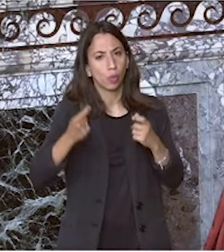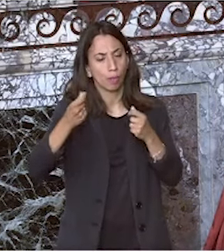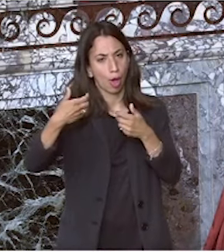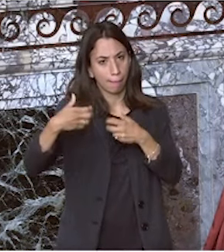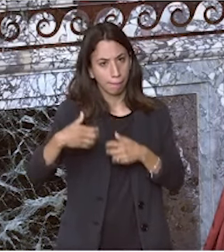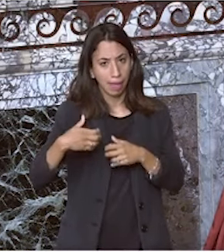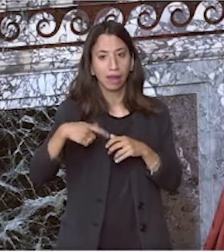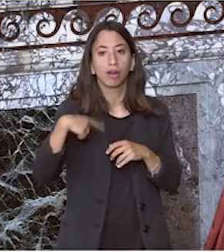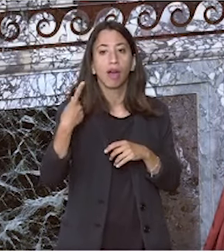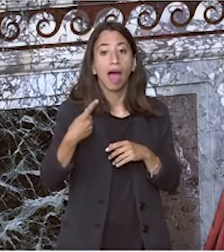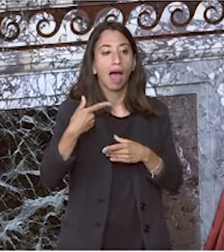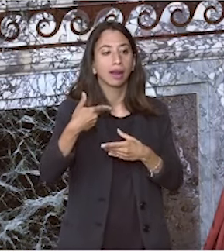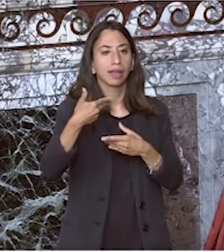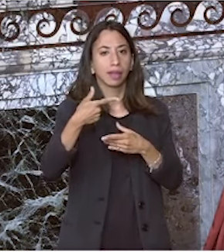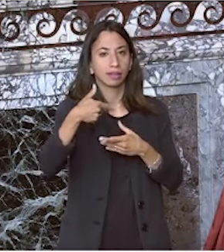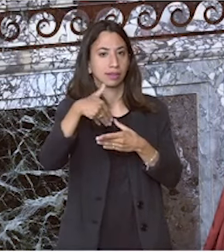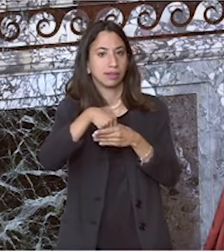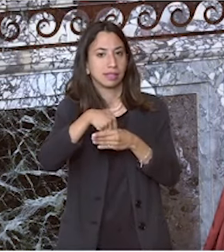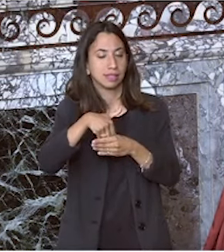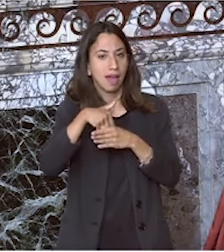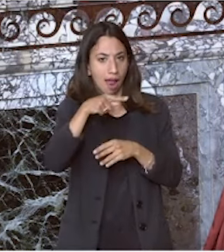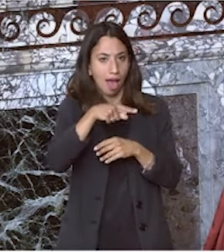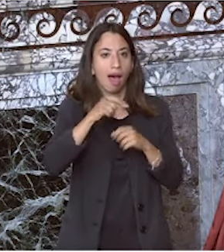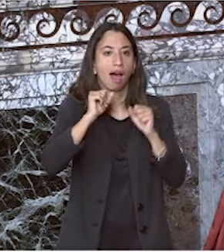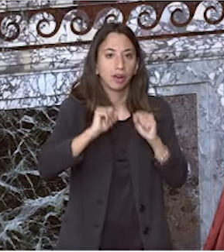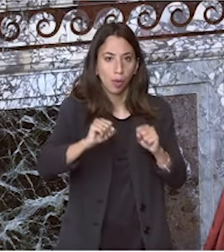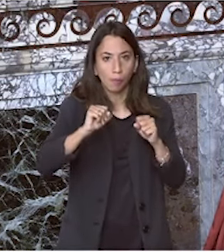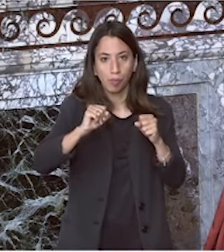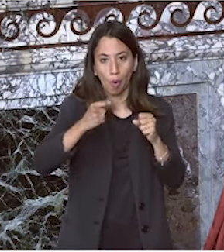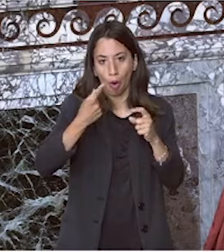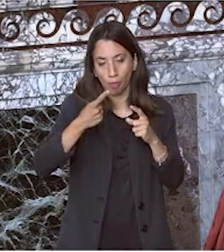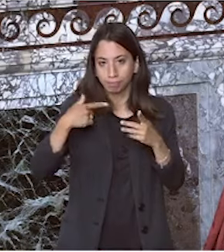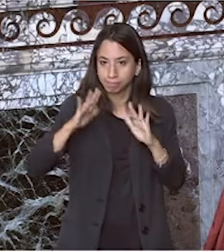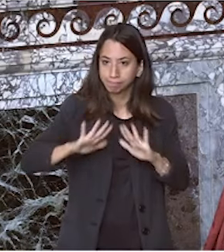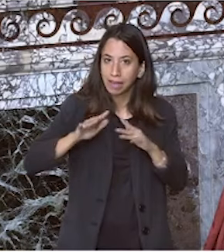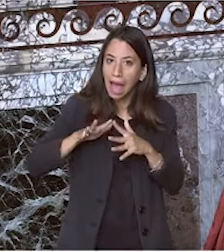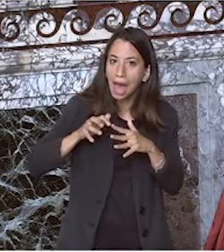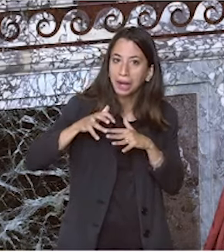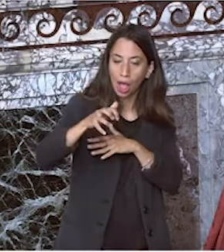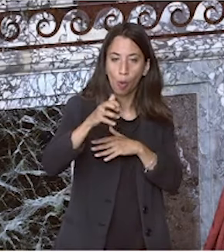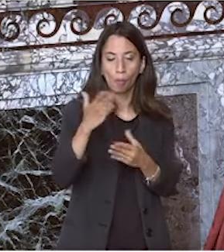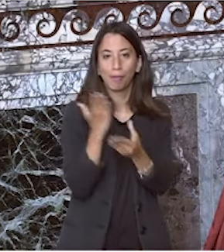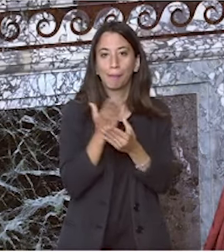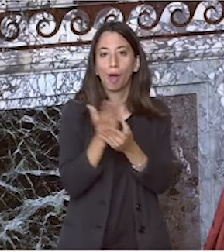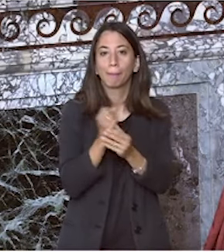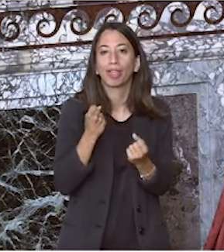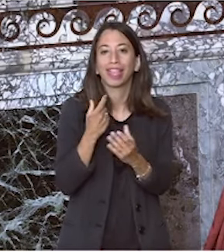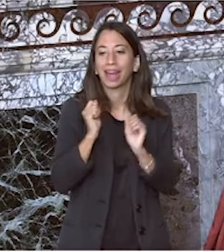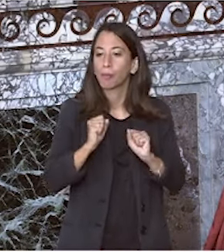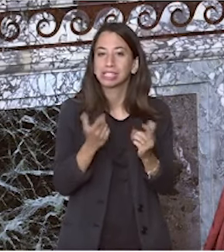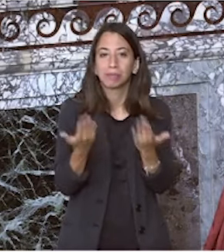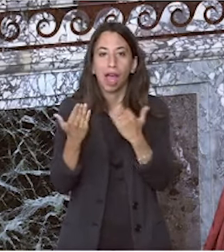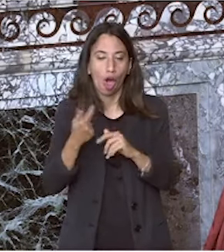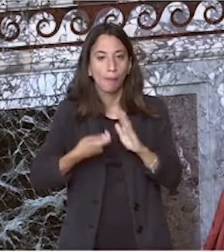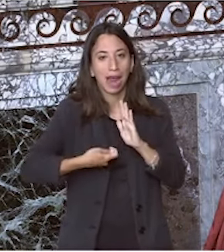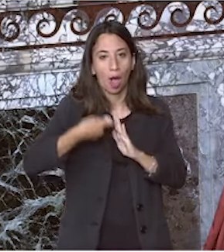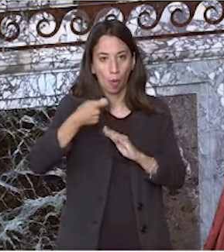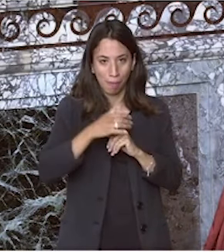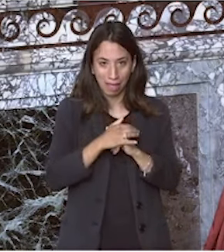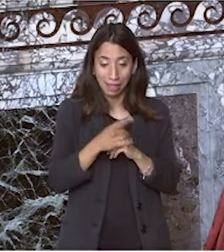salari dovrebbero rallentare a mano che si completerà il fisiologico recupero del potere di acquisto. L'alta redditività